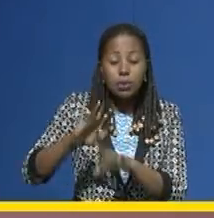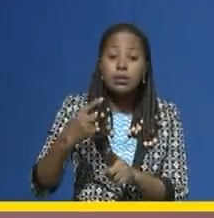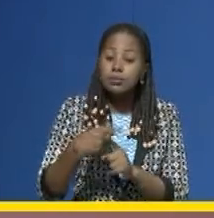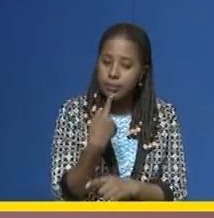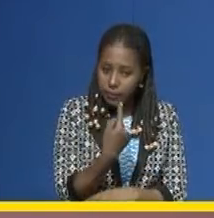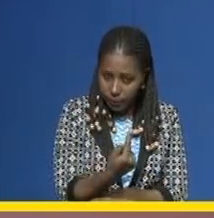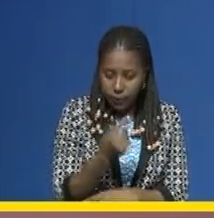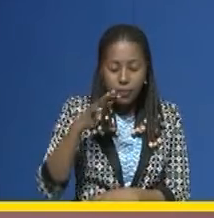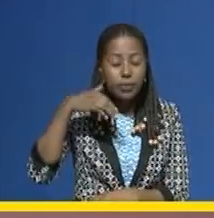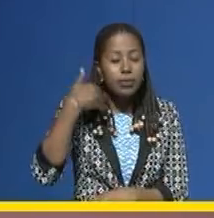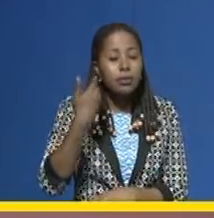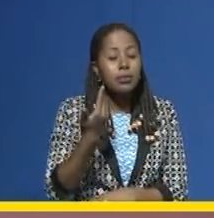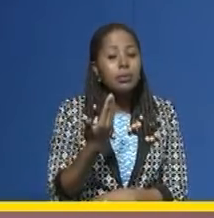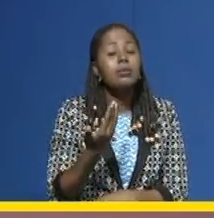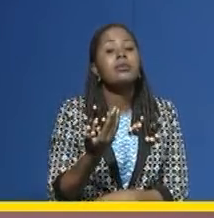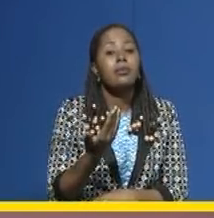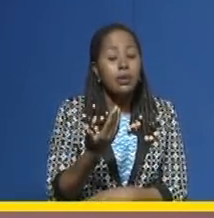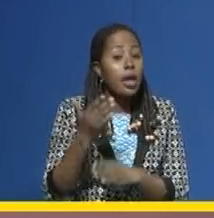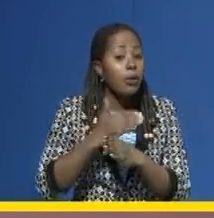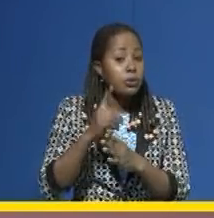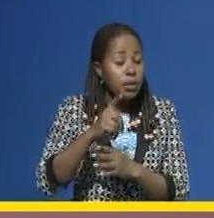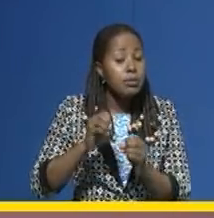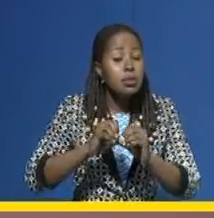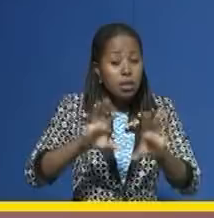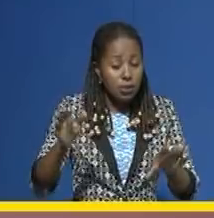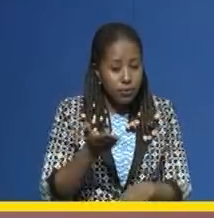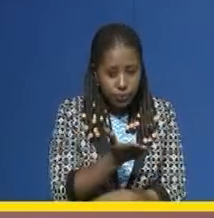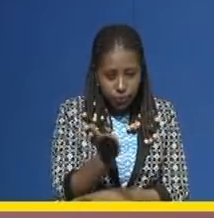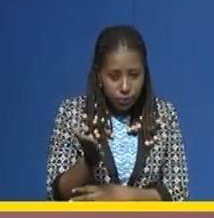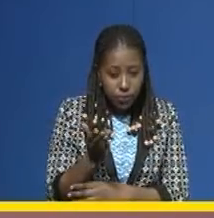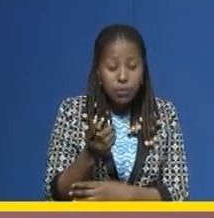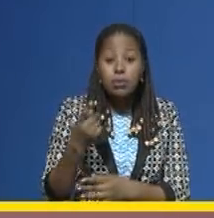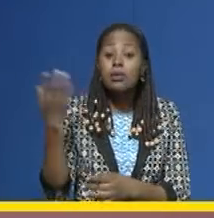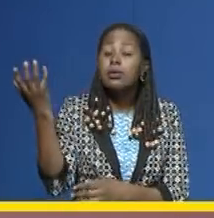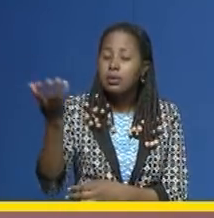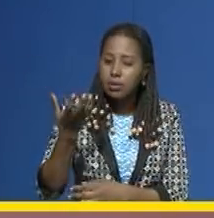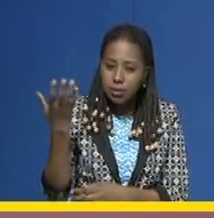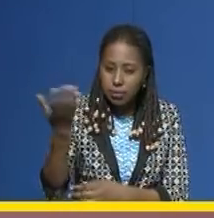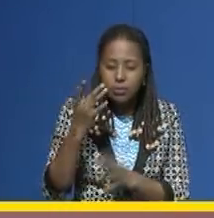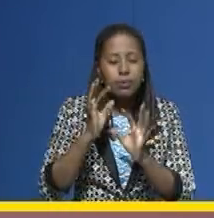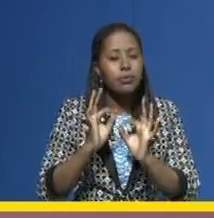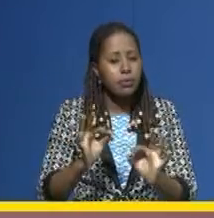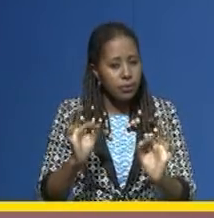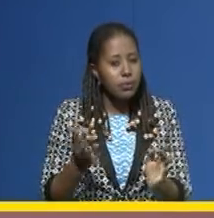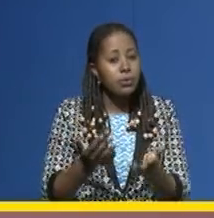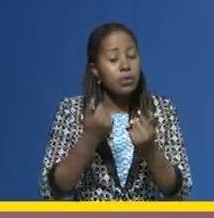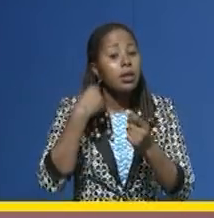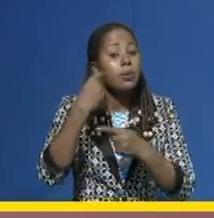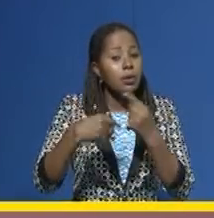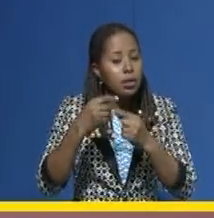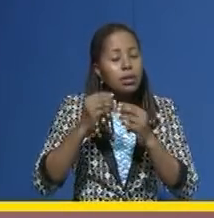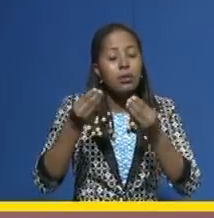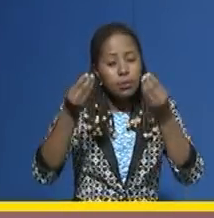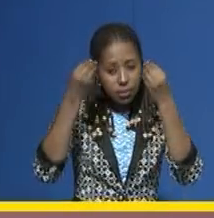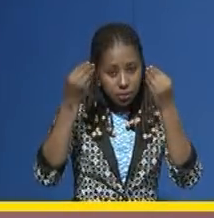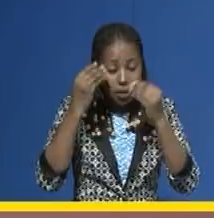moja na badala yake watumie mitandao hiyo ya kijamii vizuri kwa kuendelea